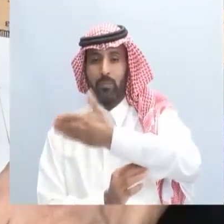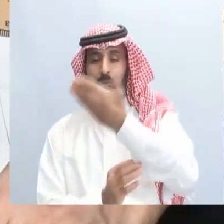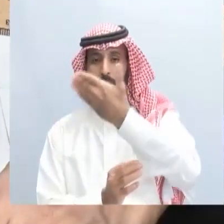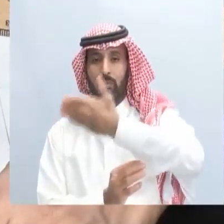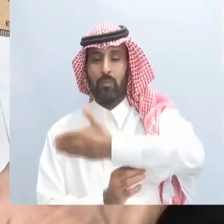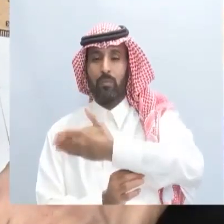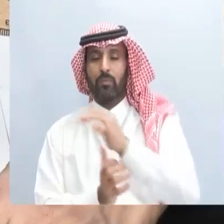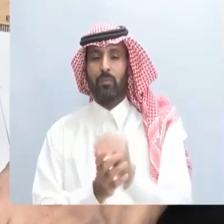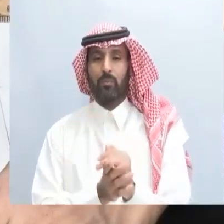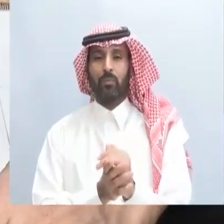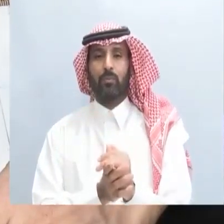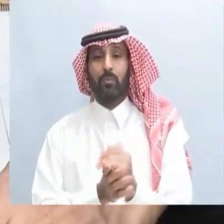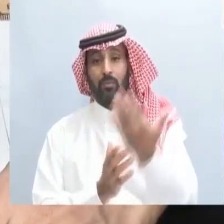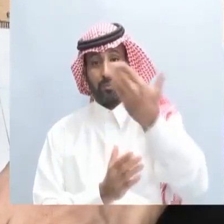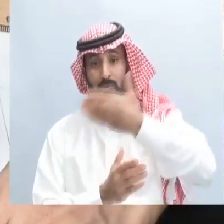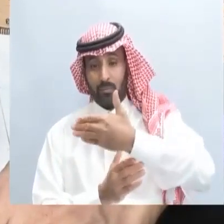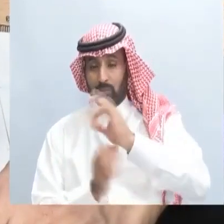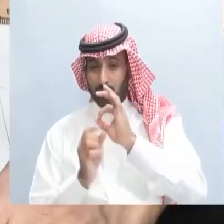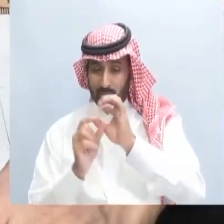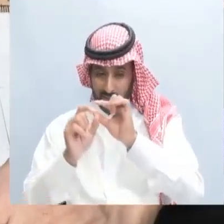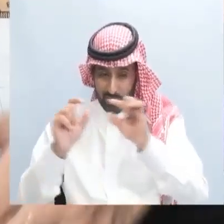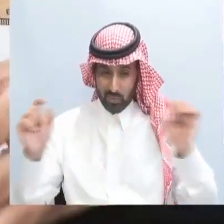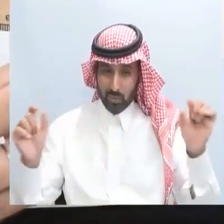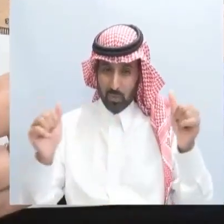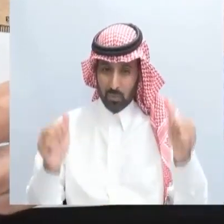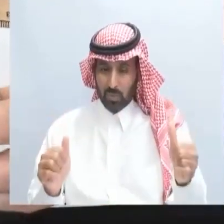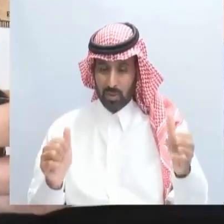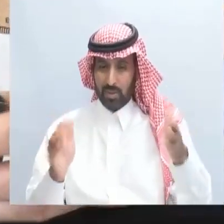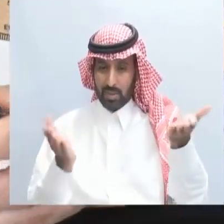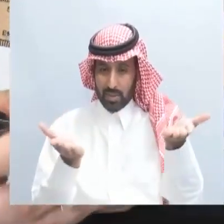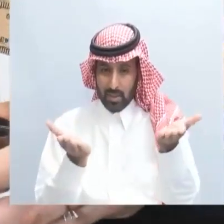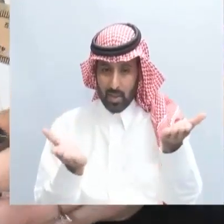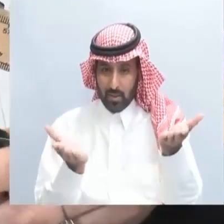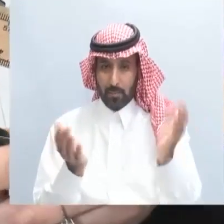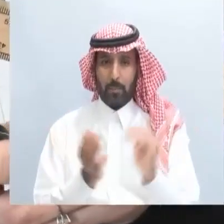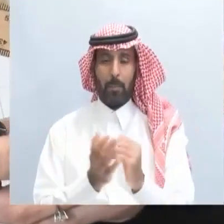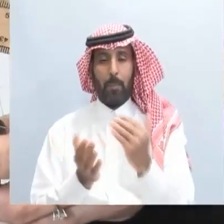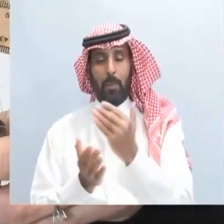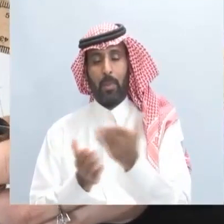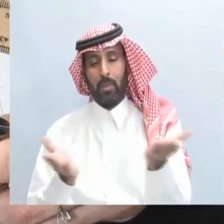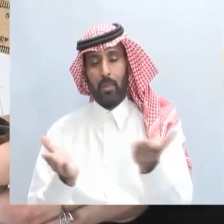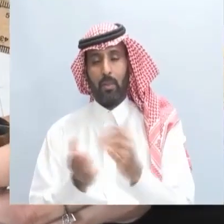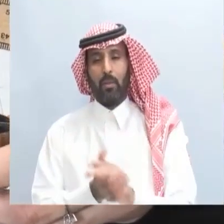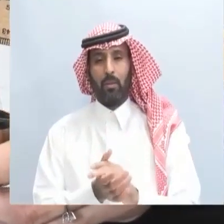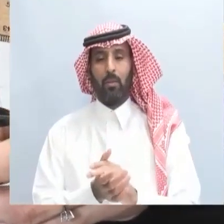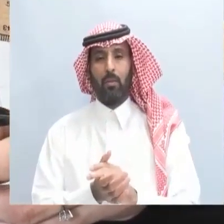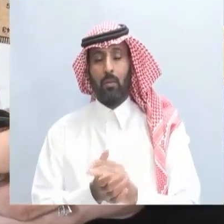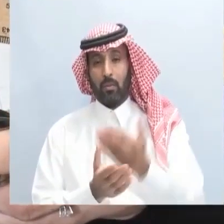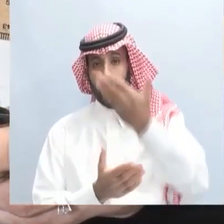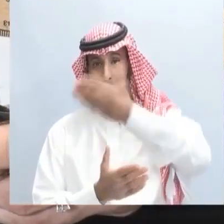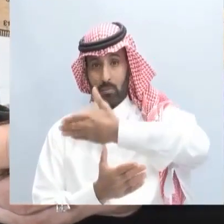اقرب اكثر ها الى ان تبدا بماذا بالاتزان اذا بدات